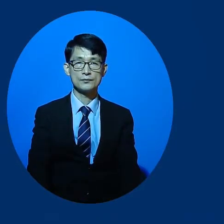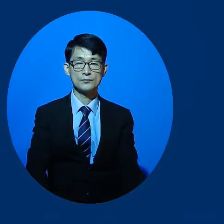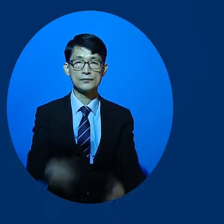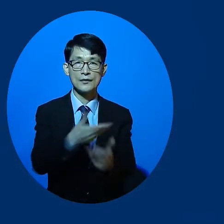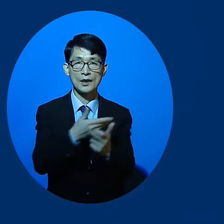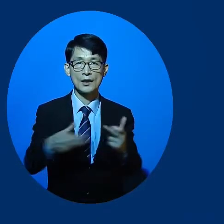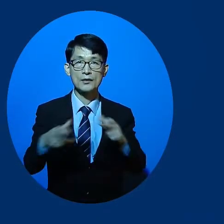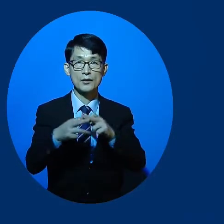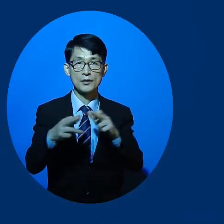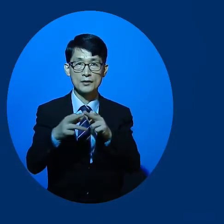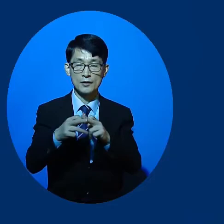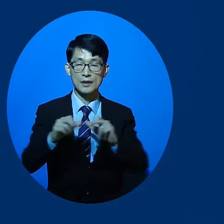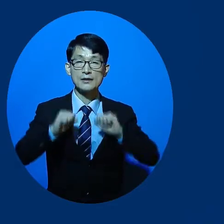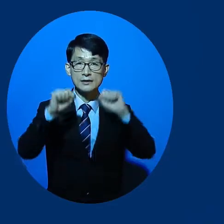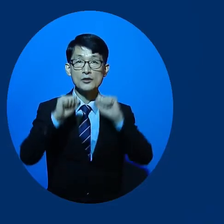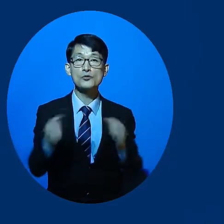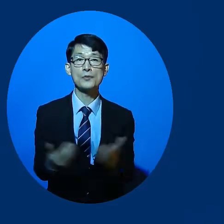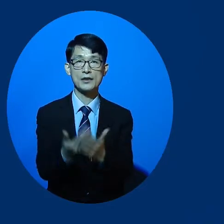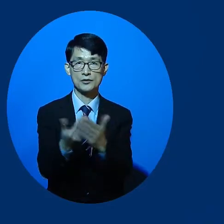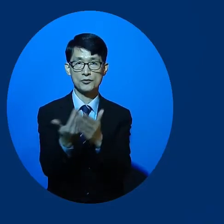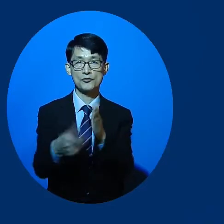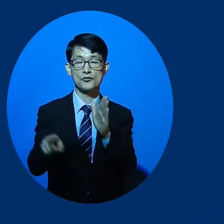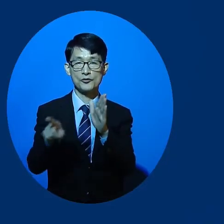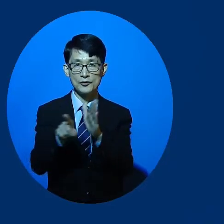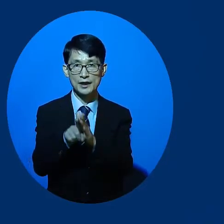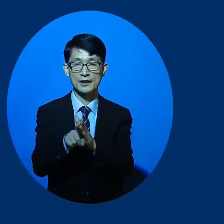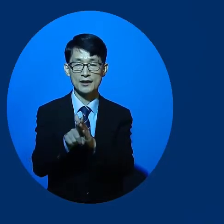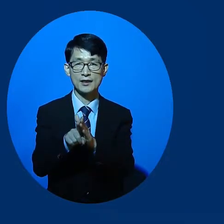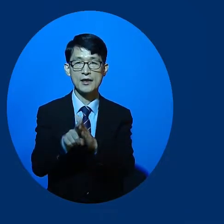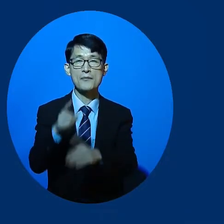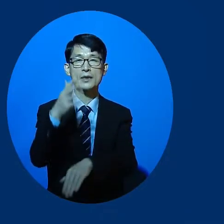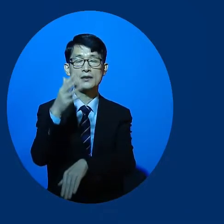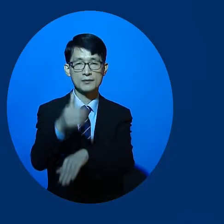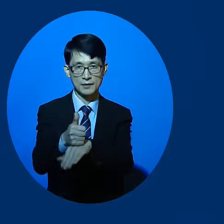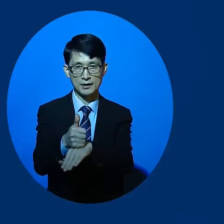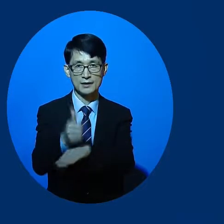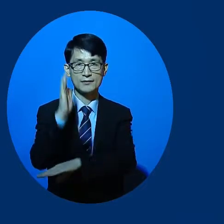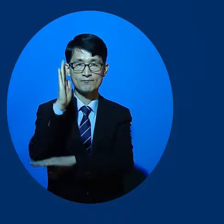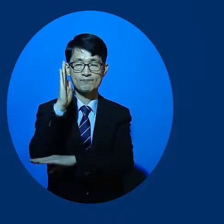강원도 장애인 체육 발전을 위한 결론 부분을 말씀드리도록 하겠습니다.